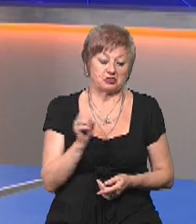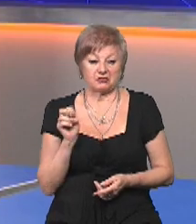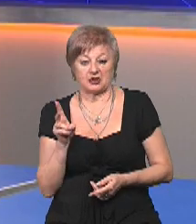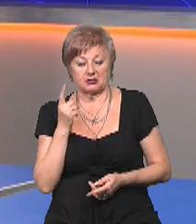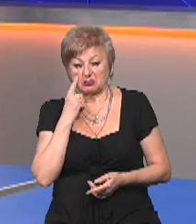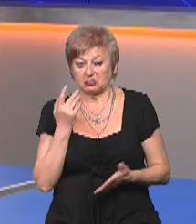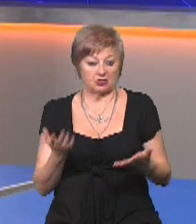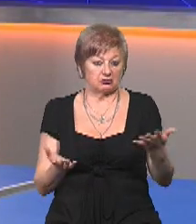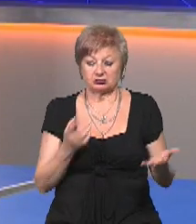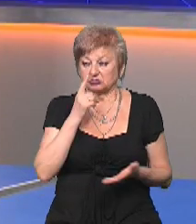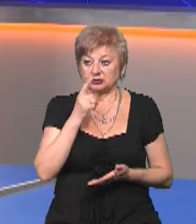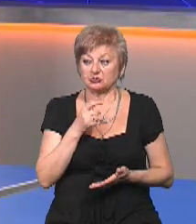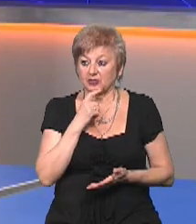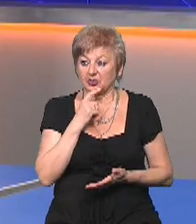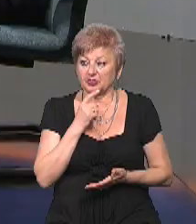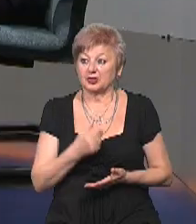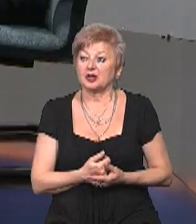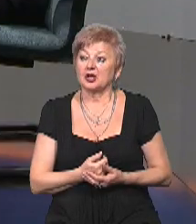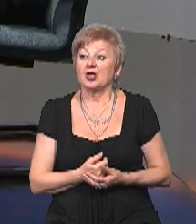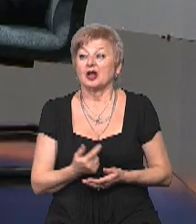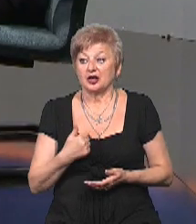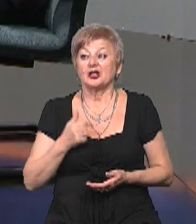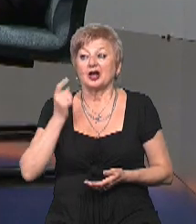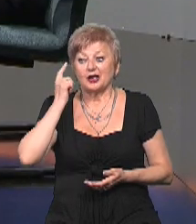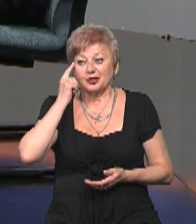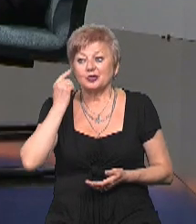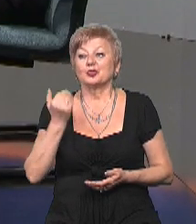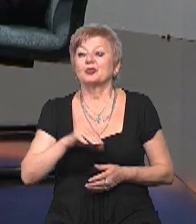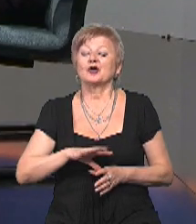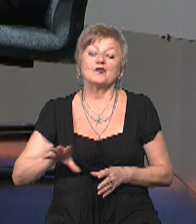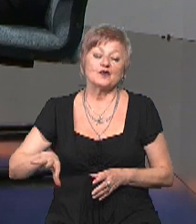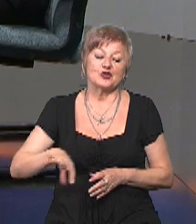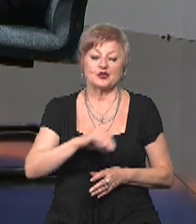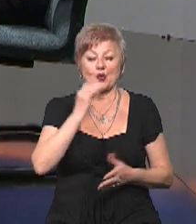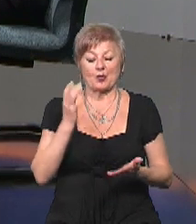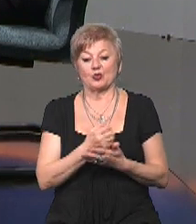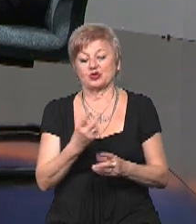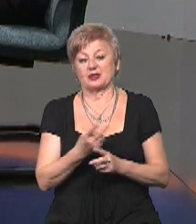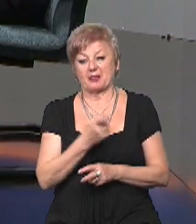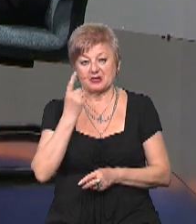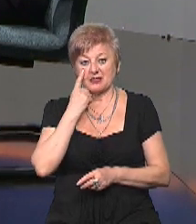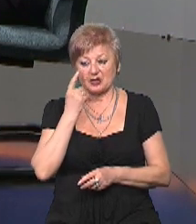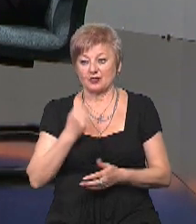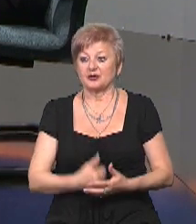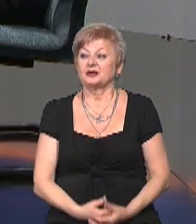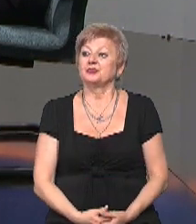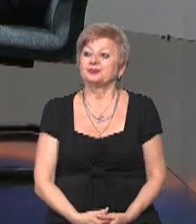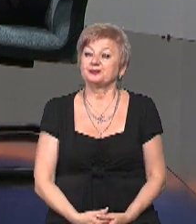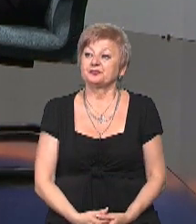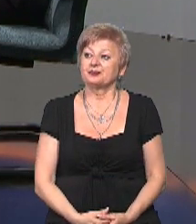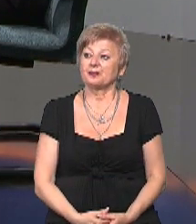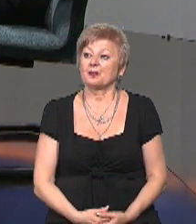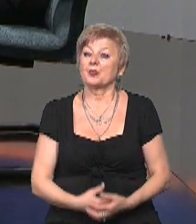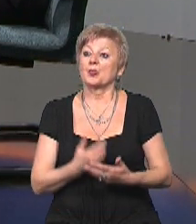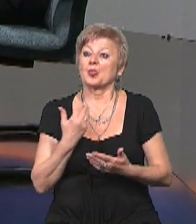12. Батьки розуміють і вимагають, діти – ні. Я думаю, що у нас вийде все без балів. Дякую.